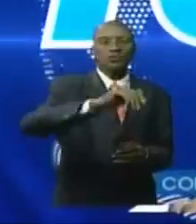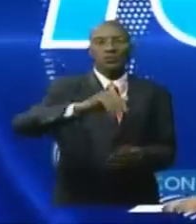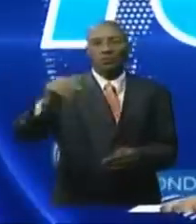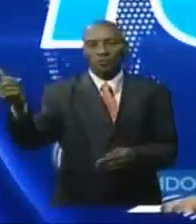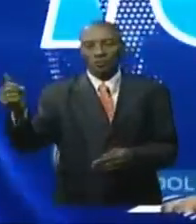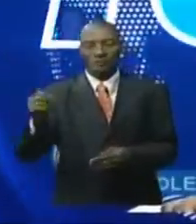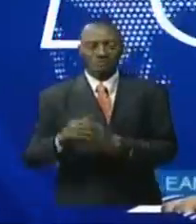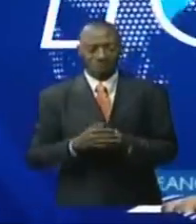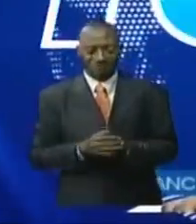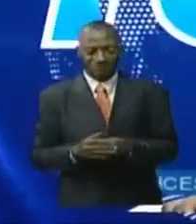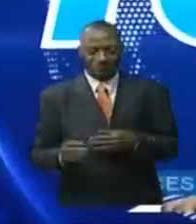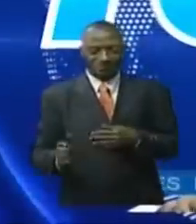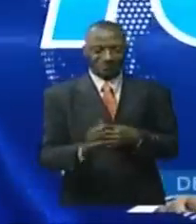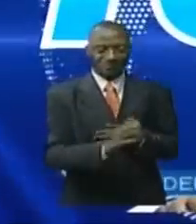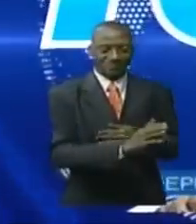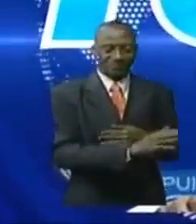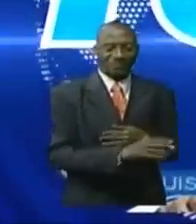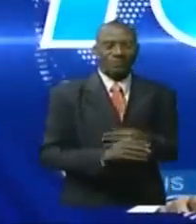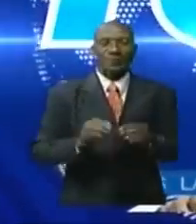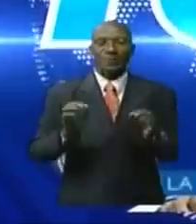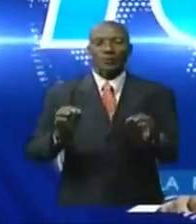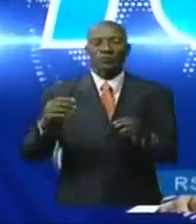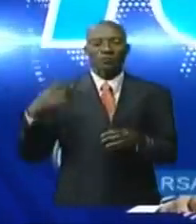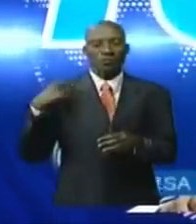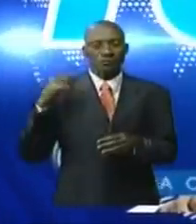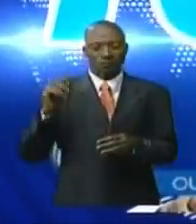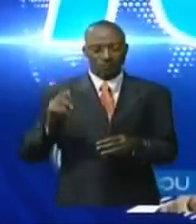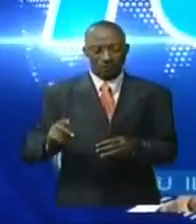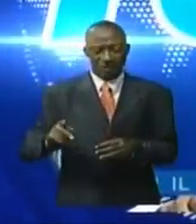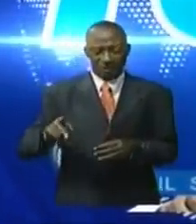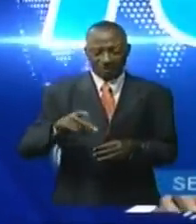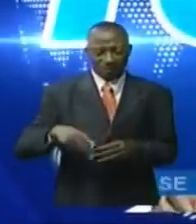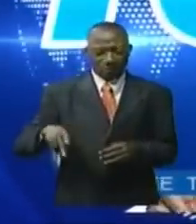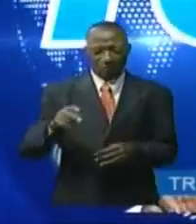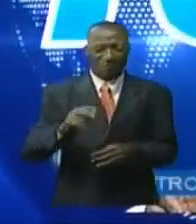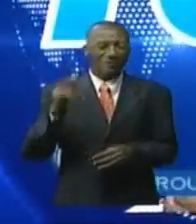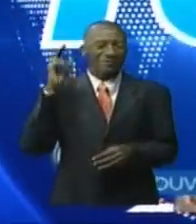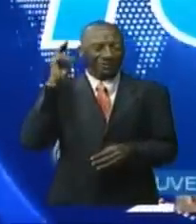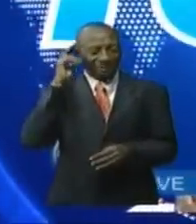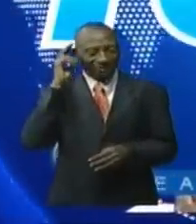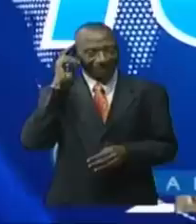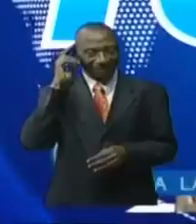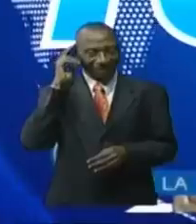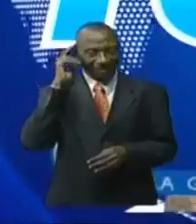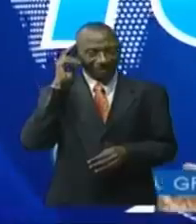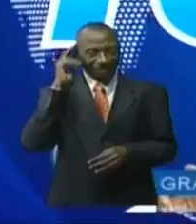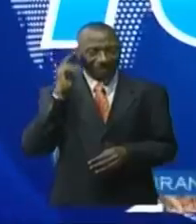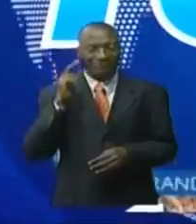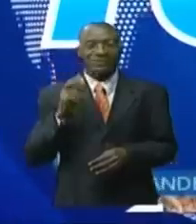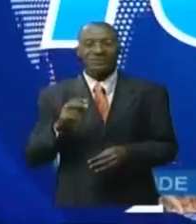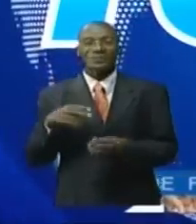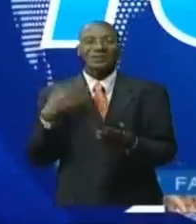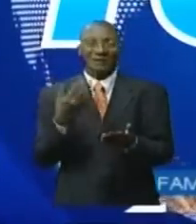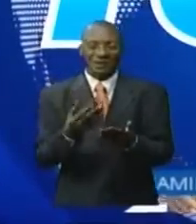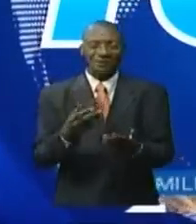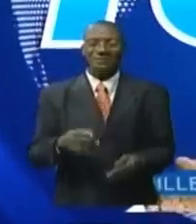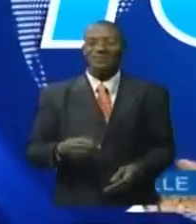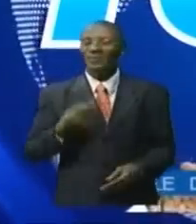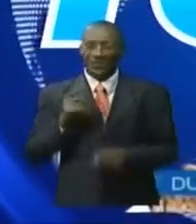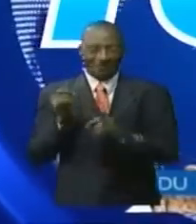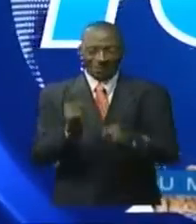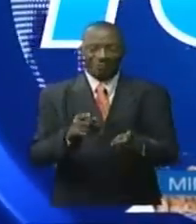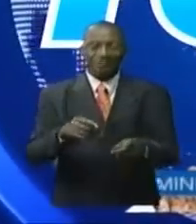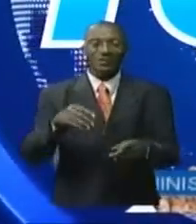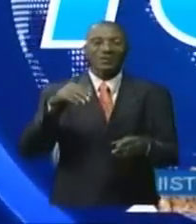Le nouveau gouverneur de la province du Kasaï central, John Kabeya, est arrivé à son poste de travail pour la prise effective des fonctions.